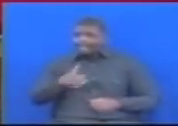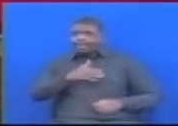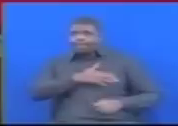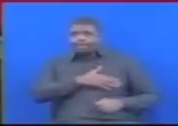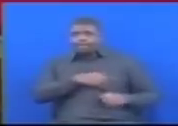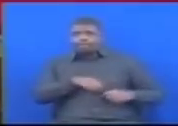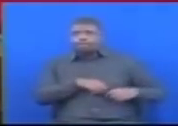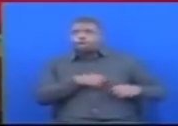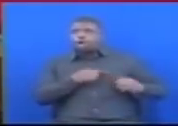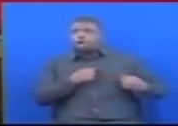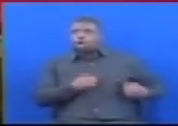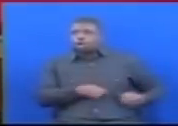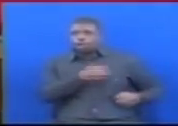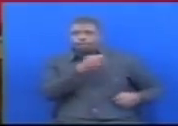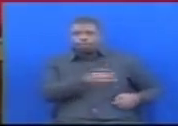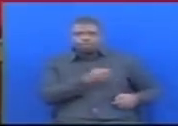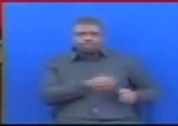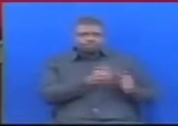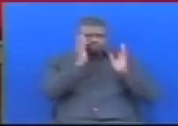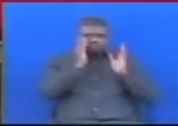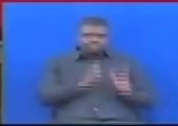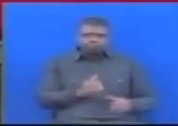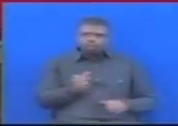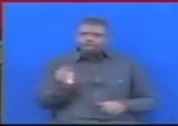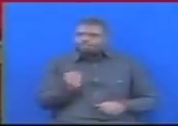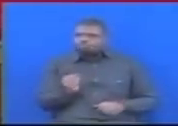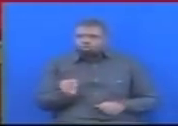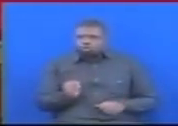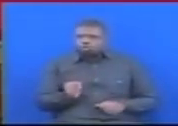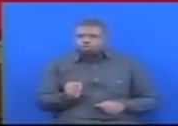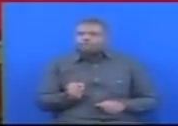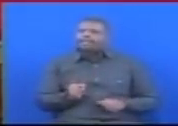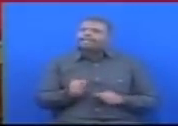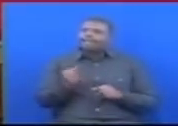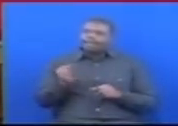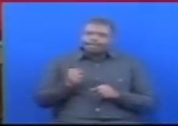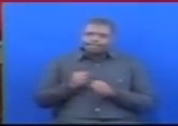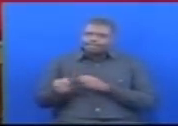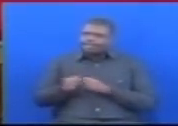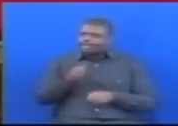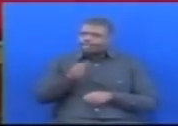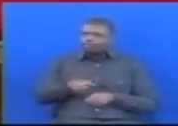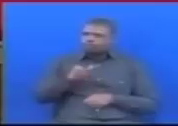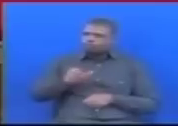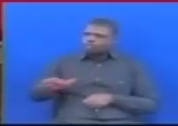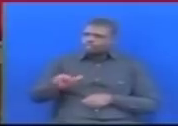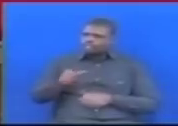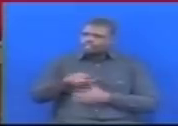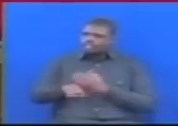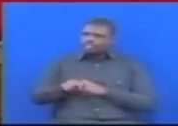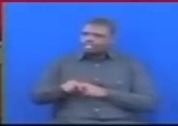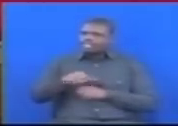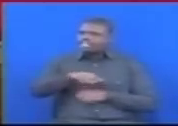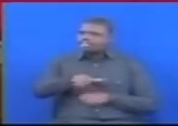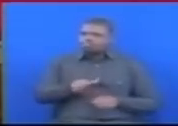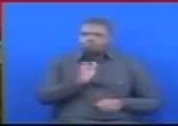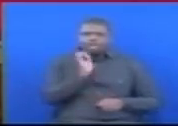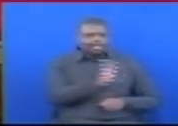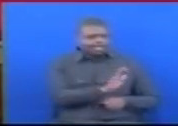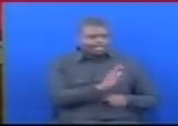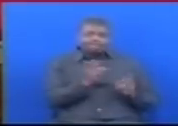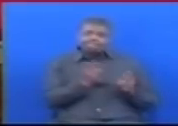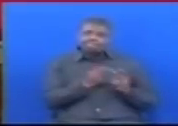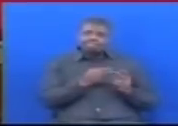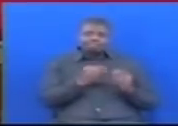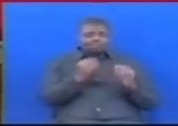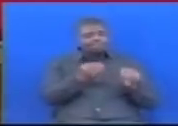kwa dhati ya moyo kumpongeza Mheshimiwa mkongwe mahiri katika kuhakikisha kwamba anapigania wananchi wake katika jimbo la Sumve. Lakini pia amekuwa